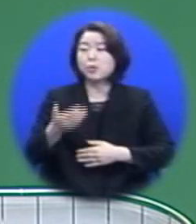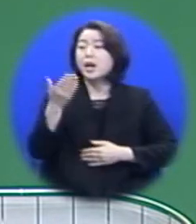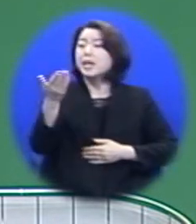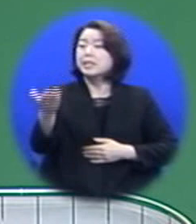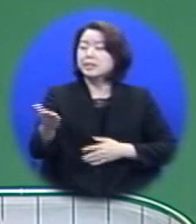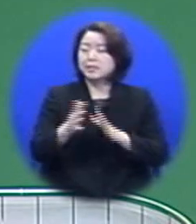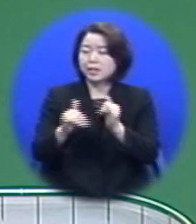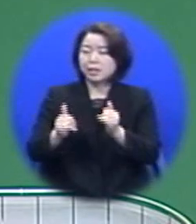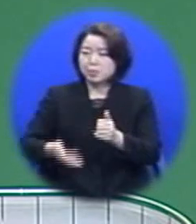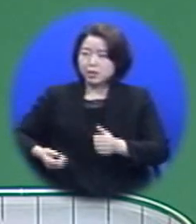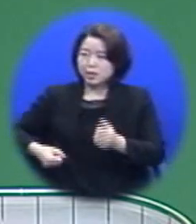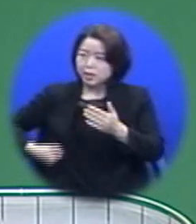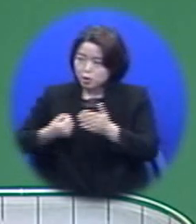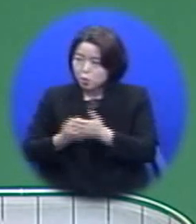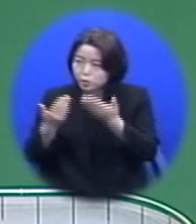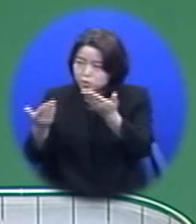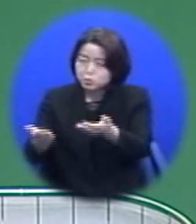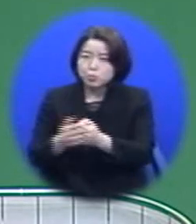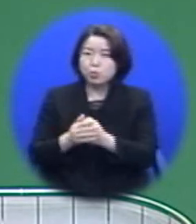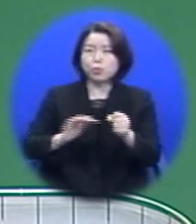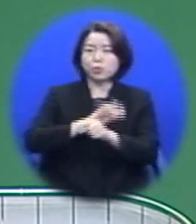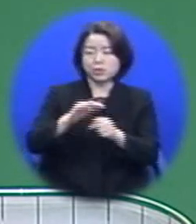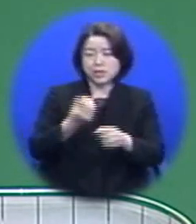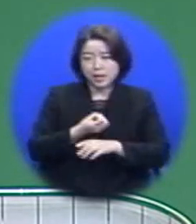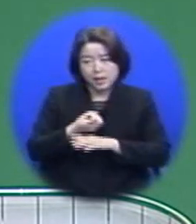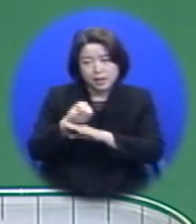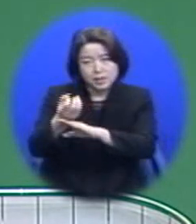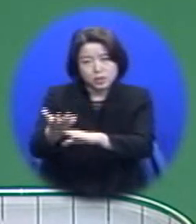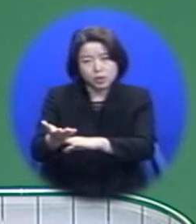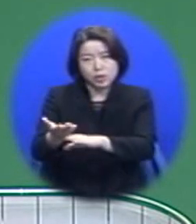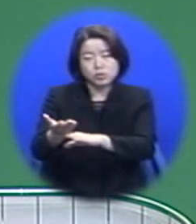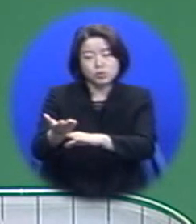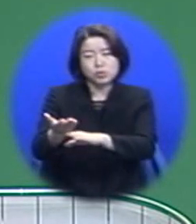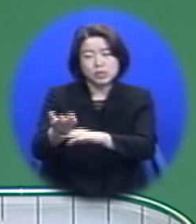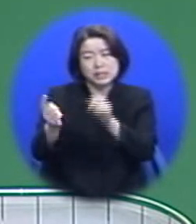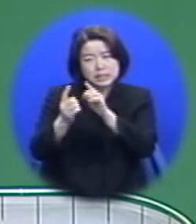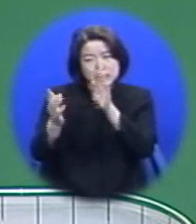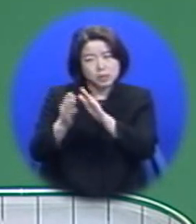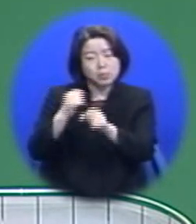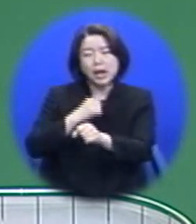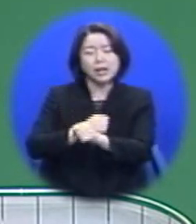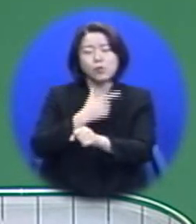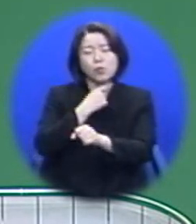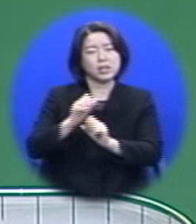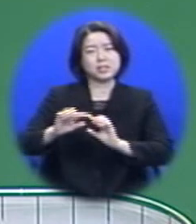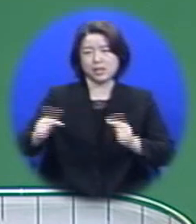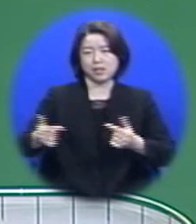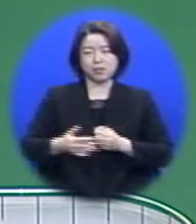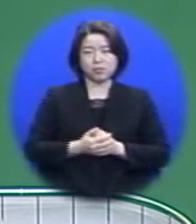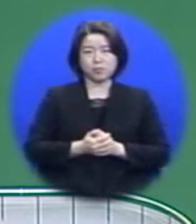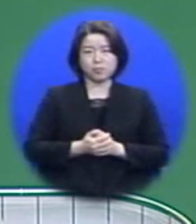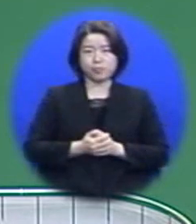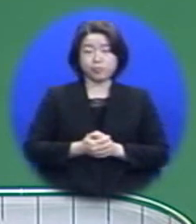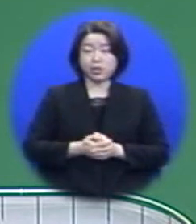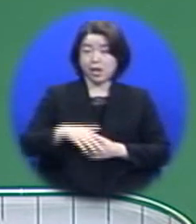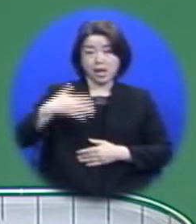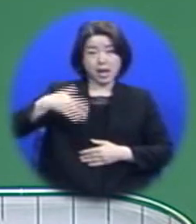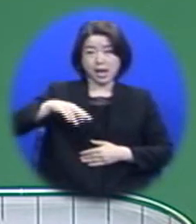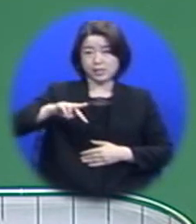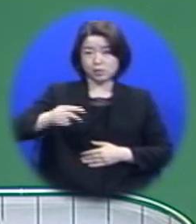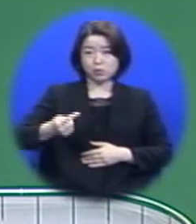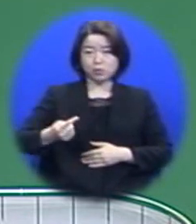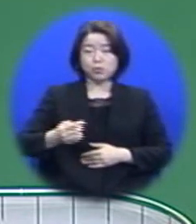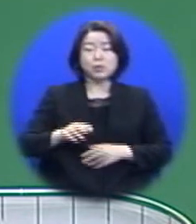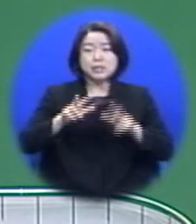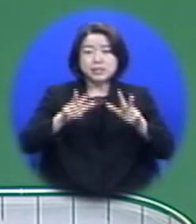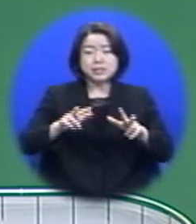주고 그 사람에게 사랑을 전해 주려고 좀처럼 하지 않습니다 아직도 우리가